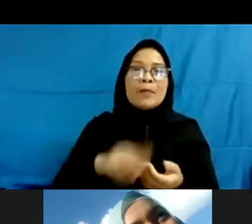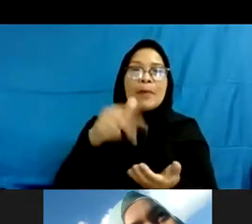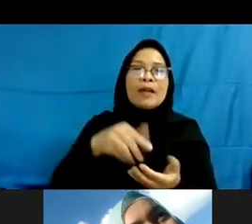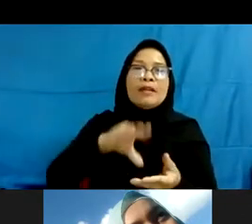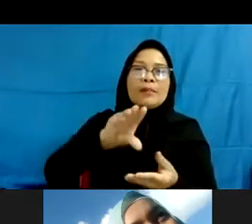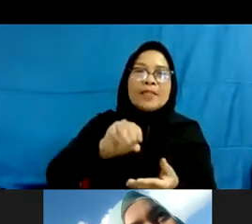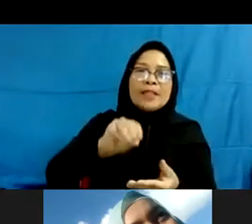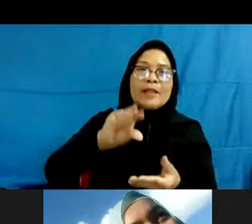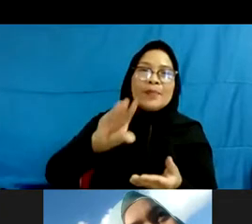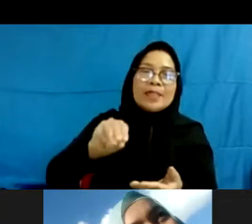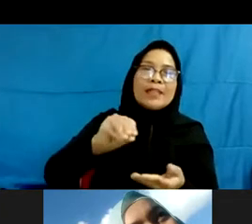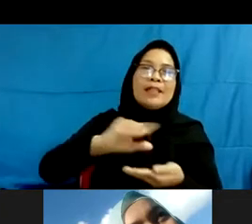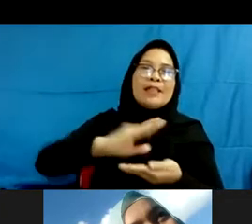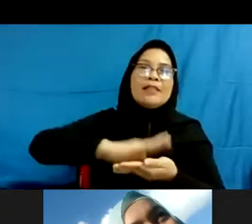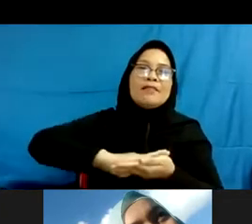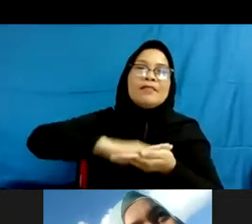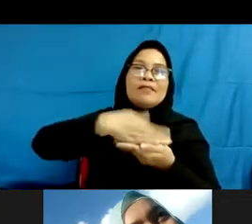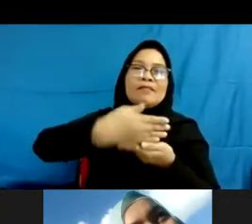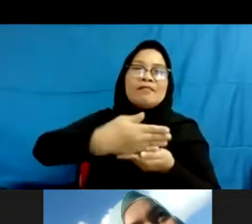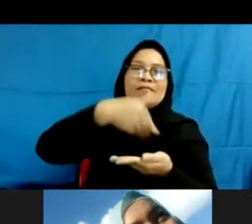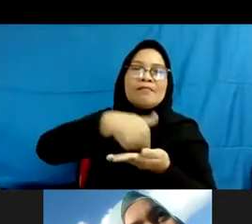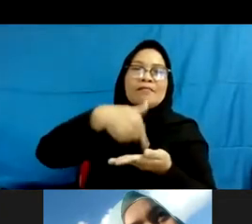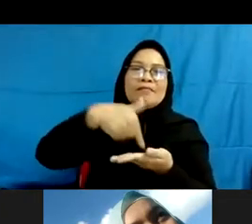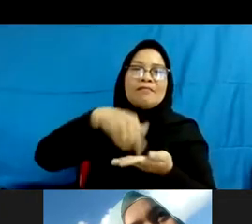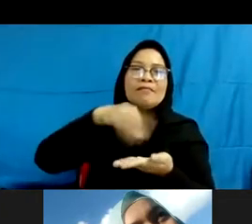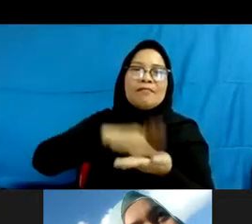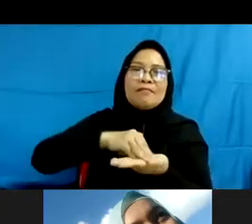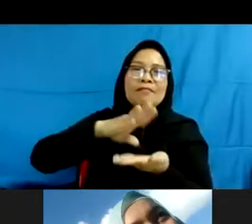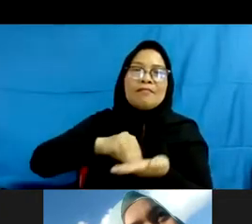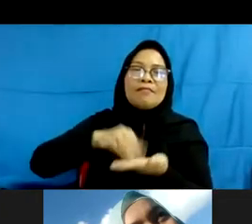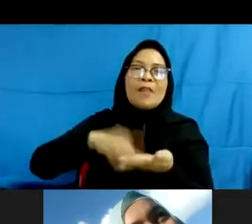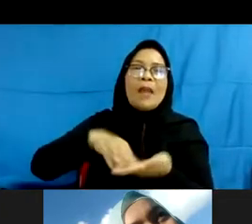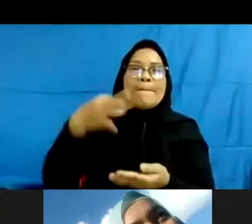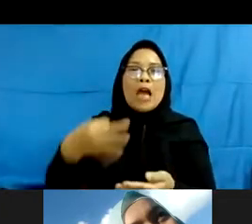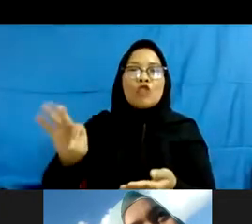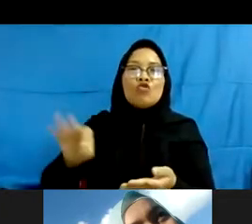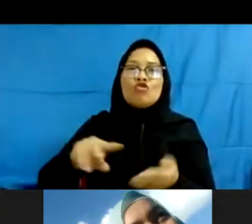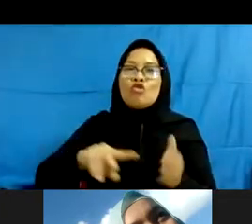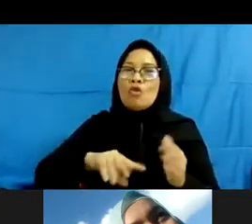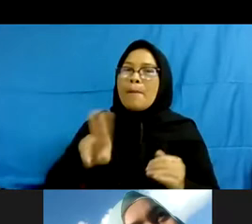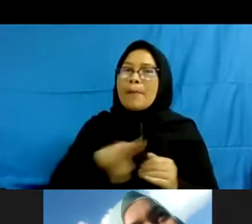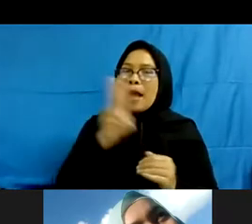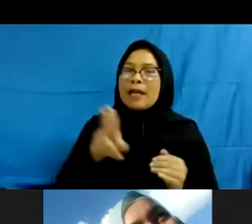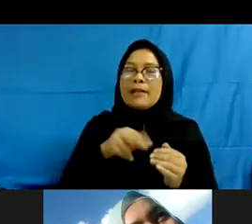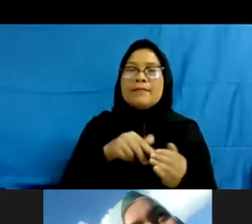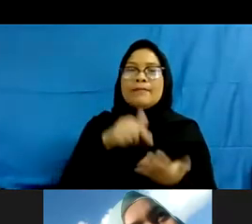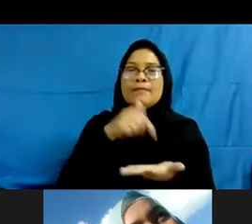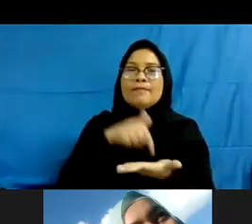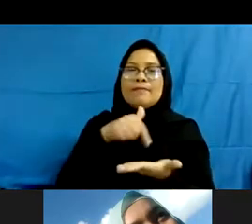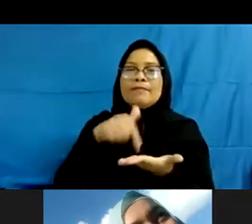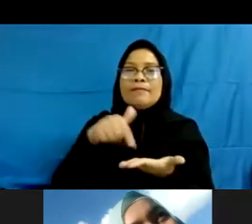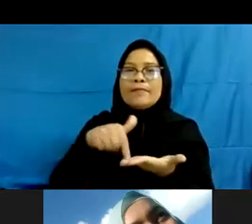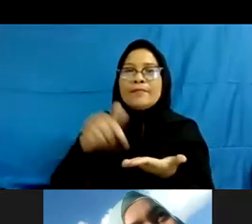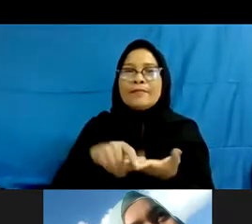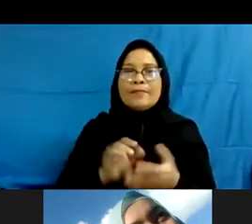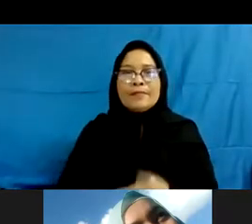apa istilahnya namanya apa tuh Braille block ya. Jadi yang dipencet-pencet itu dulu lalu baru mulai pakai riglet dan lain-lain. Nah, itu jadi turning point